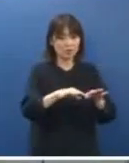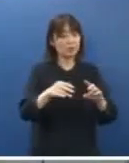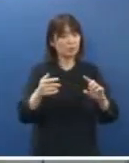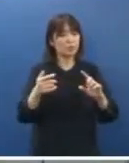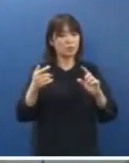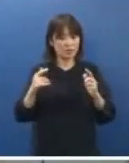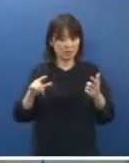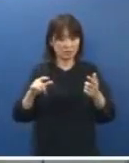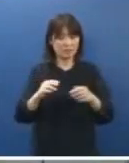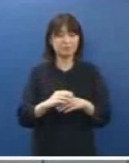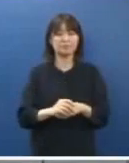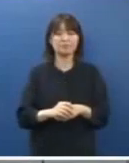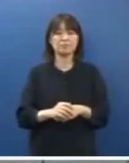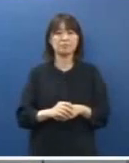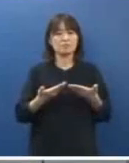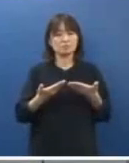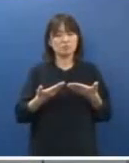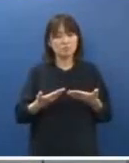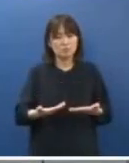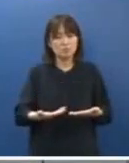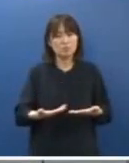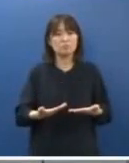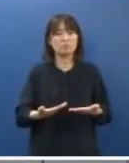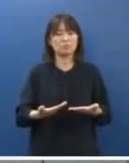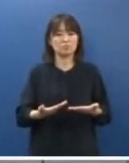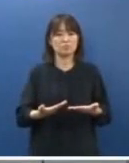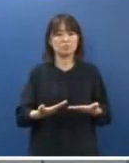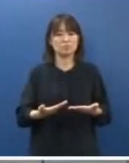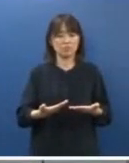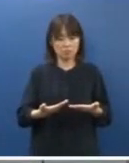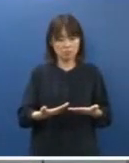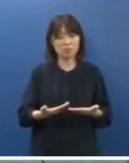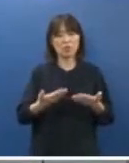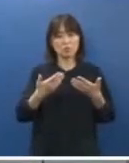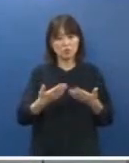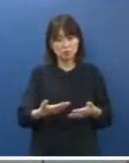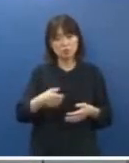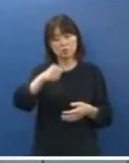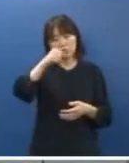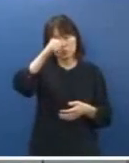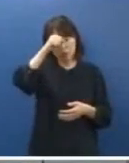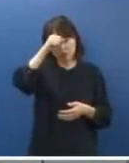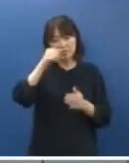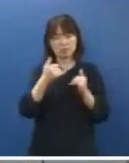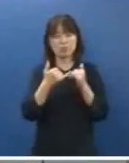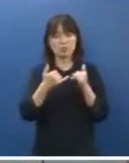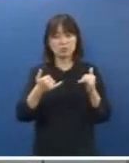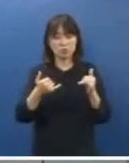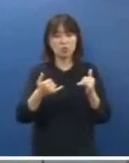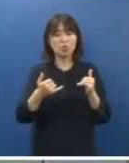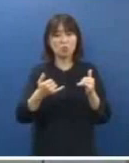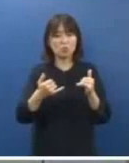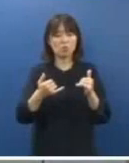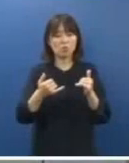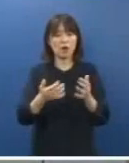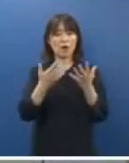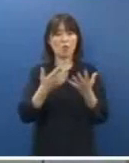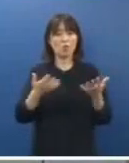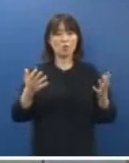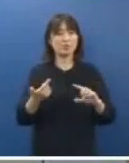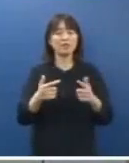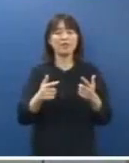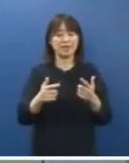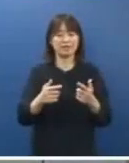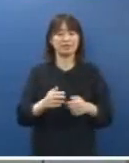重症化する方はそれでも、決して多いわけではない、ということなので、そうする